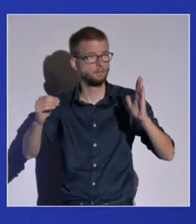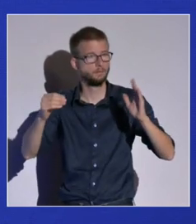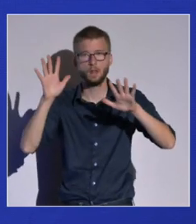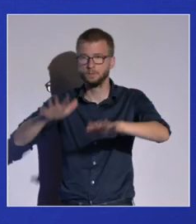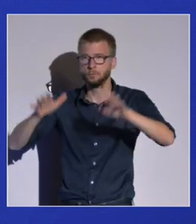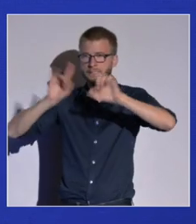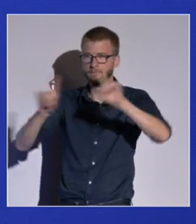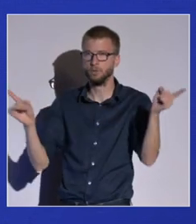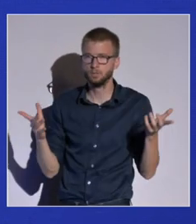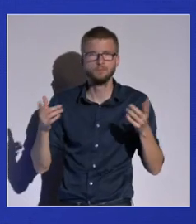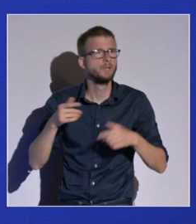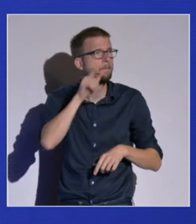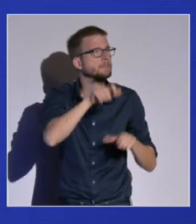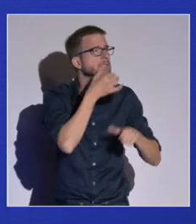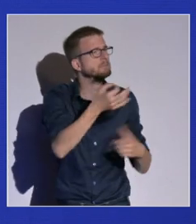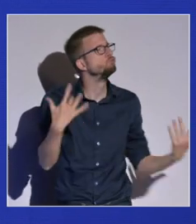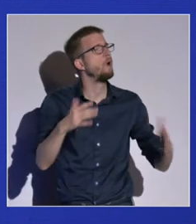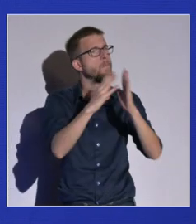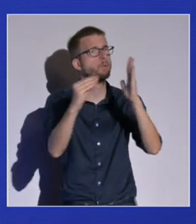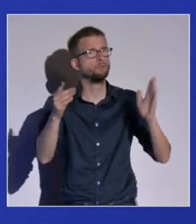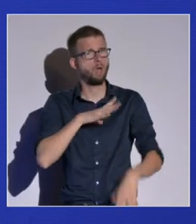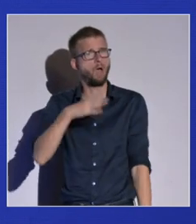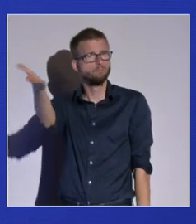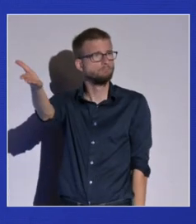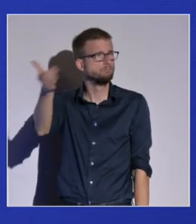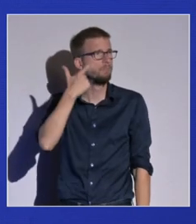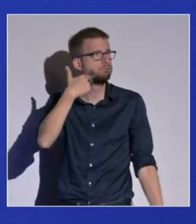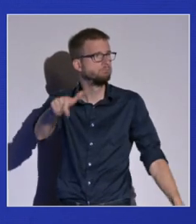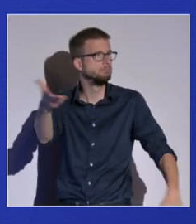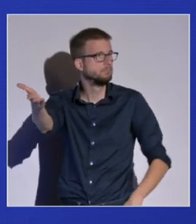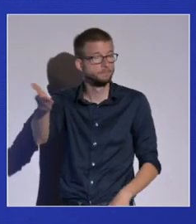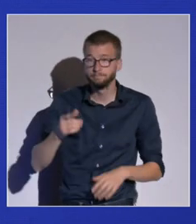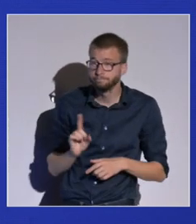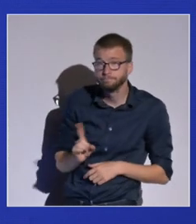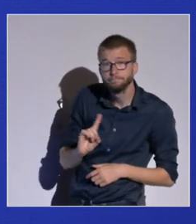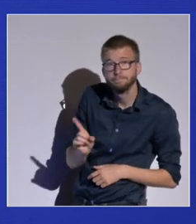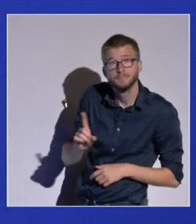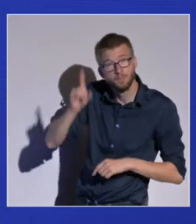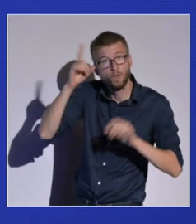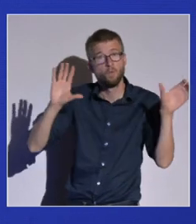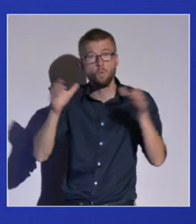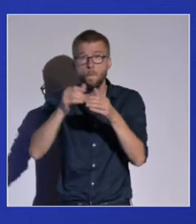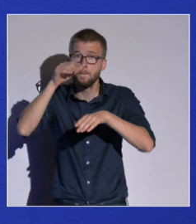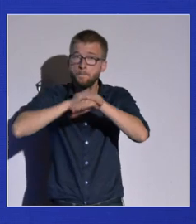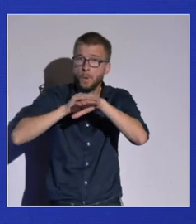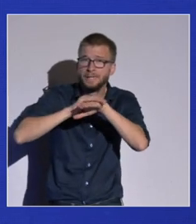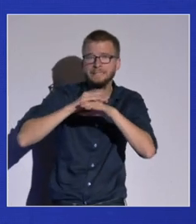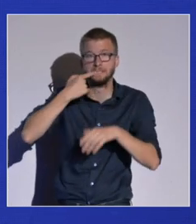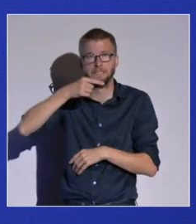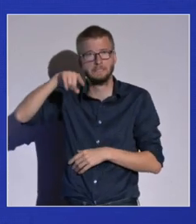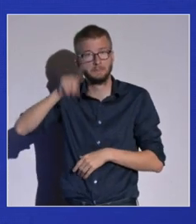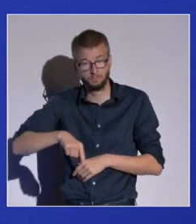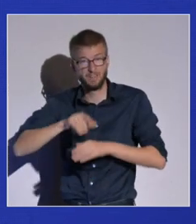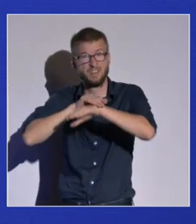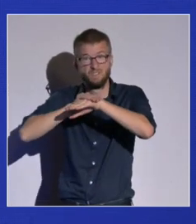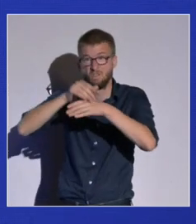Parfois, les gens disent « Mais vous l'avez, la proportionnelle, regardez. » Pas du tout. Parce que des forces politiques qui ont été obligées de se présenter